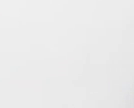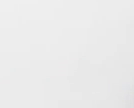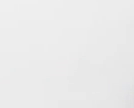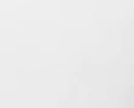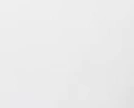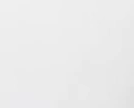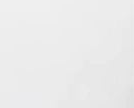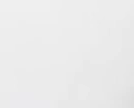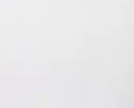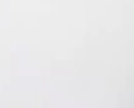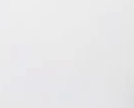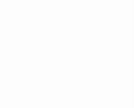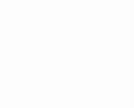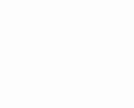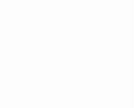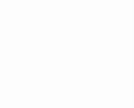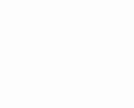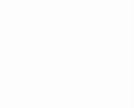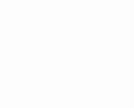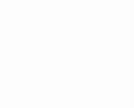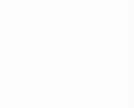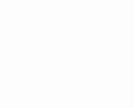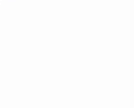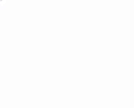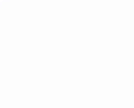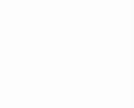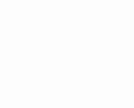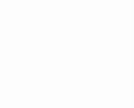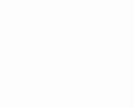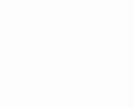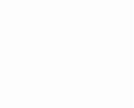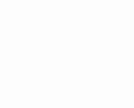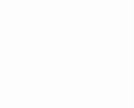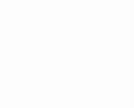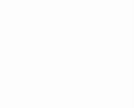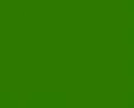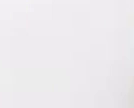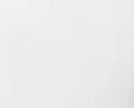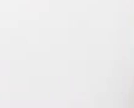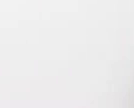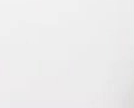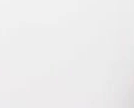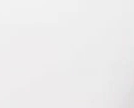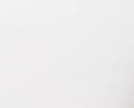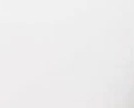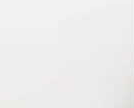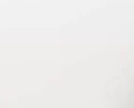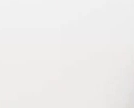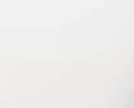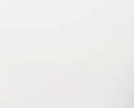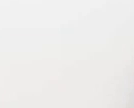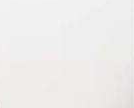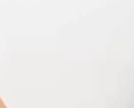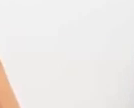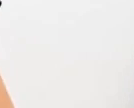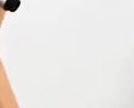bo'ldi. Bundan tashqari, hayot sur'ati va tarzi tezlashdi. Har bir bolaning rivojlanishga ehtiyoji bor va barcha bolalar qiziqish uchun, ammo kattalar ularning qiziqishi